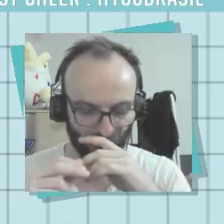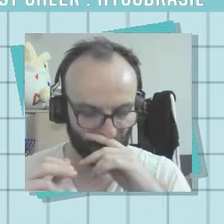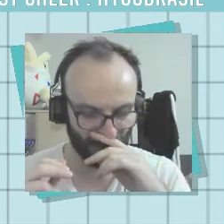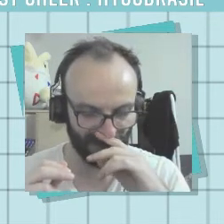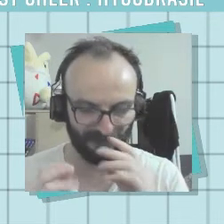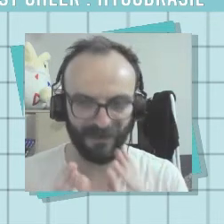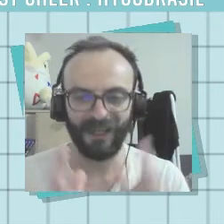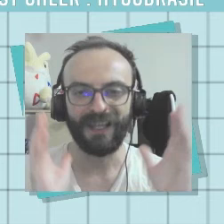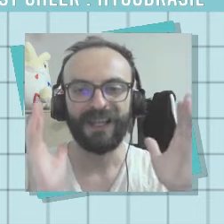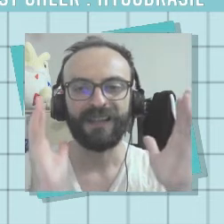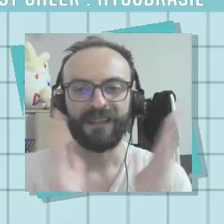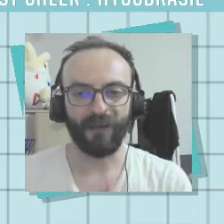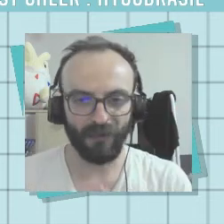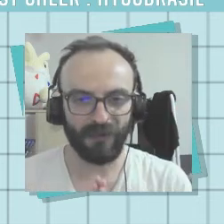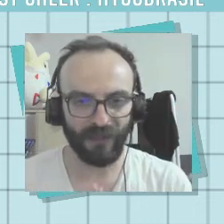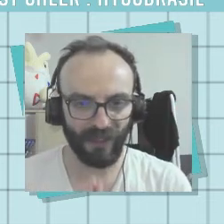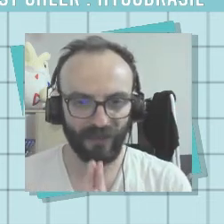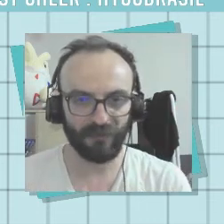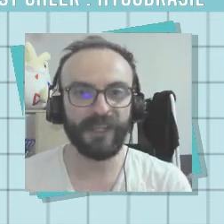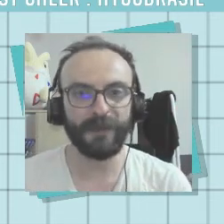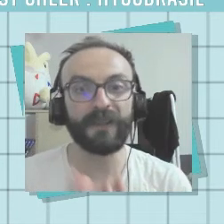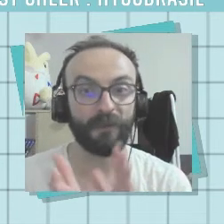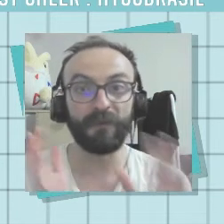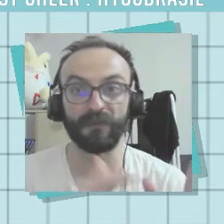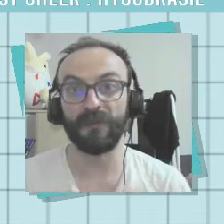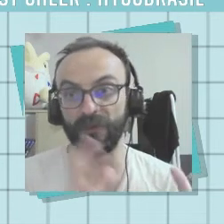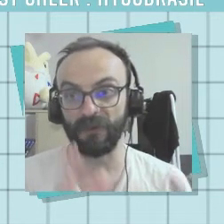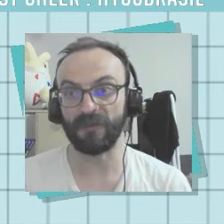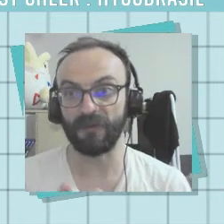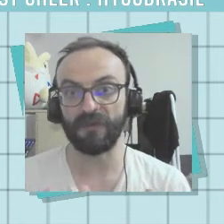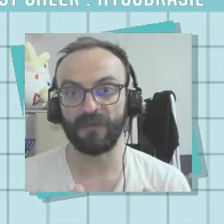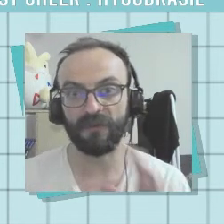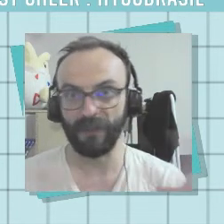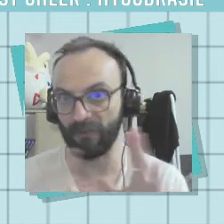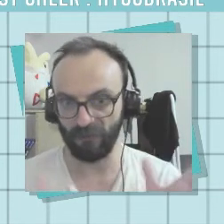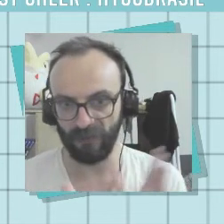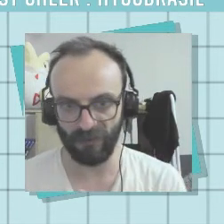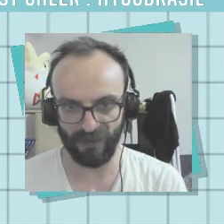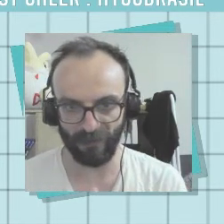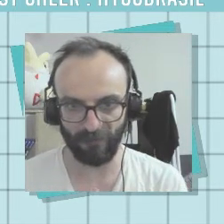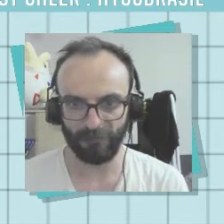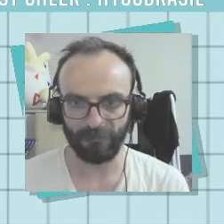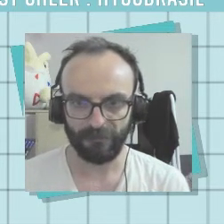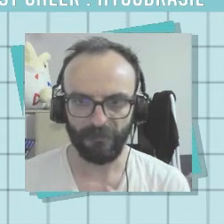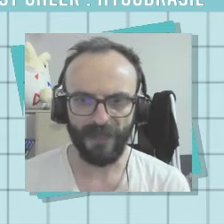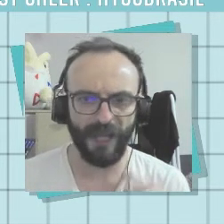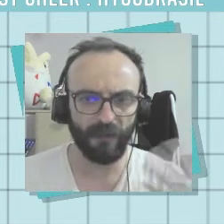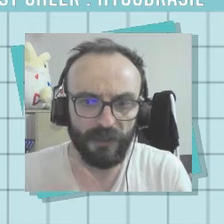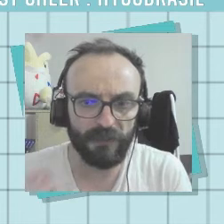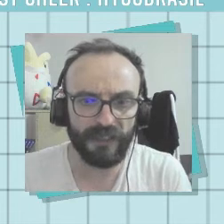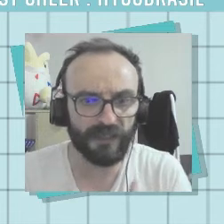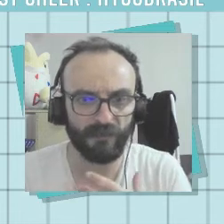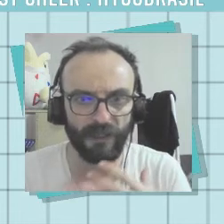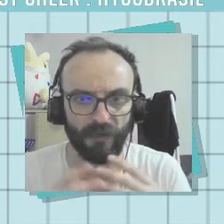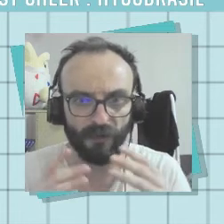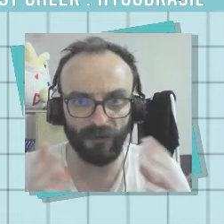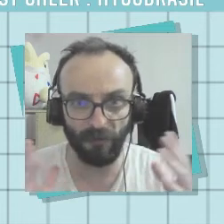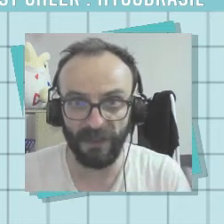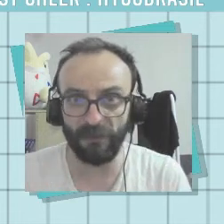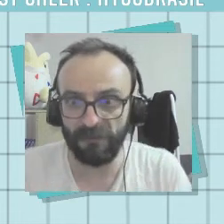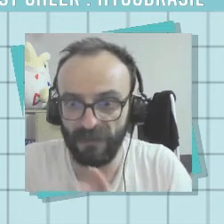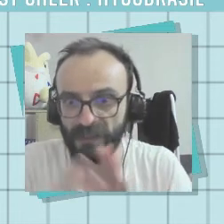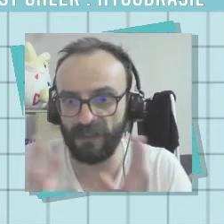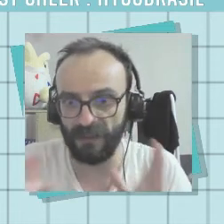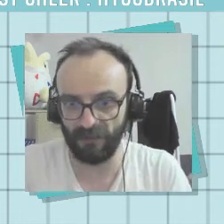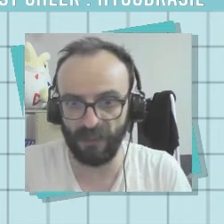que ce soit ce signe. En gros, ce gars nous explique comment fonctionne le code source qu'on a vu tourner juste avant. Alors, il le code en